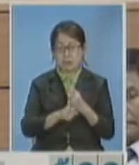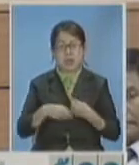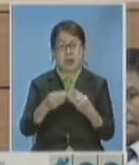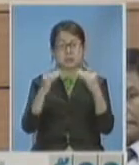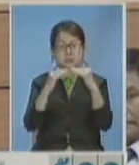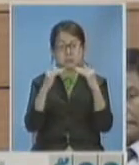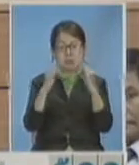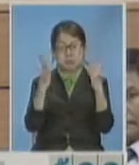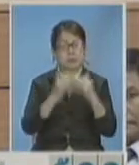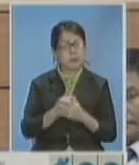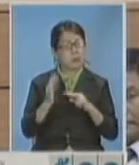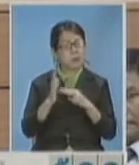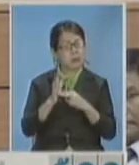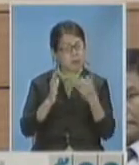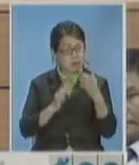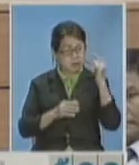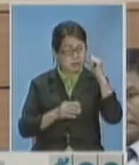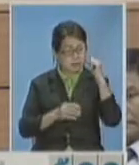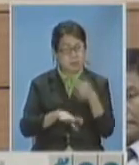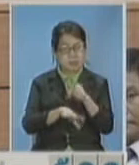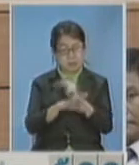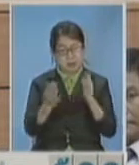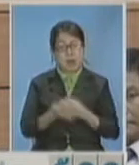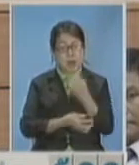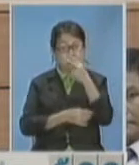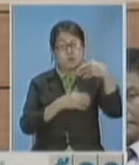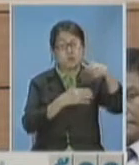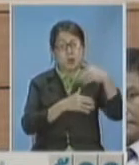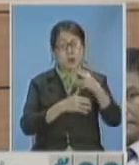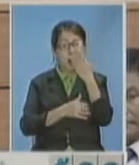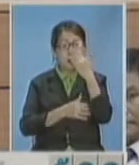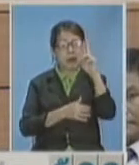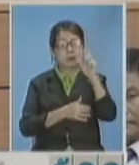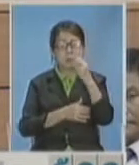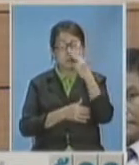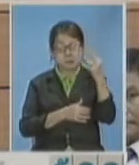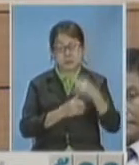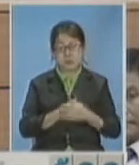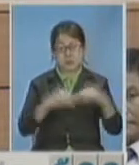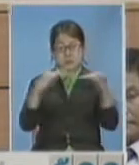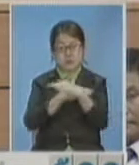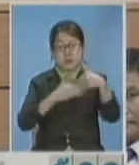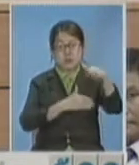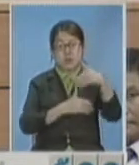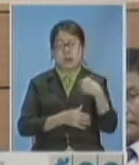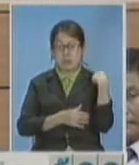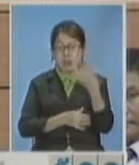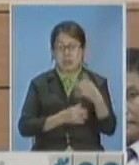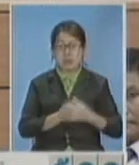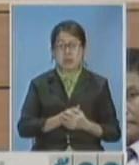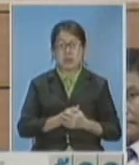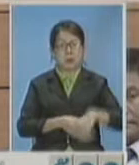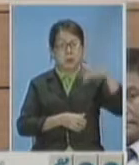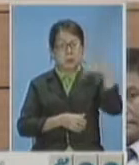ไรครับท่านประธานดูที่หน้าสภาสิครับที่หน้าสภามีอะไรครับมี